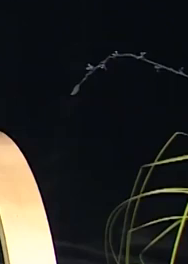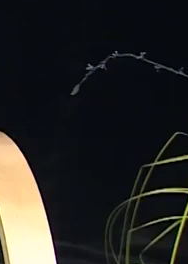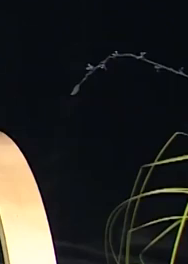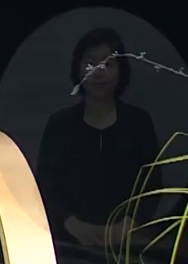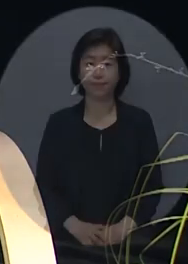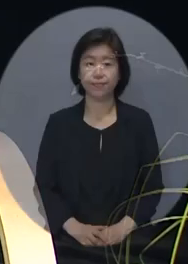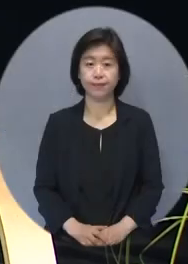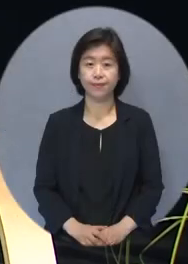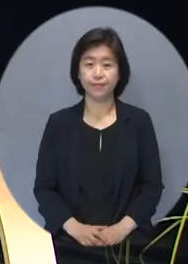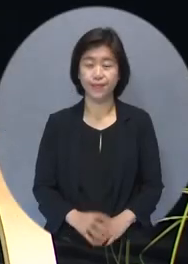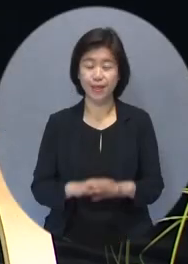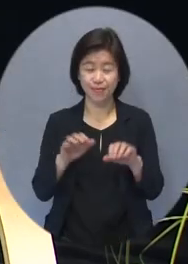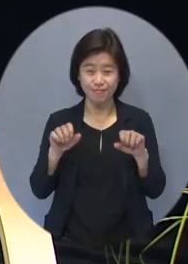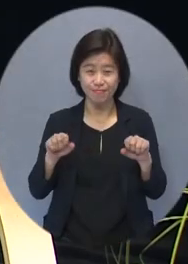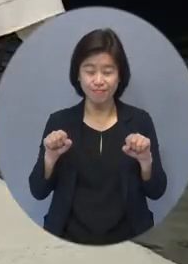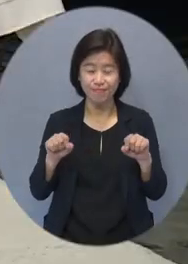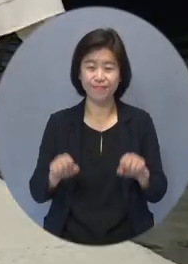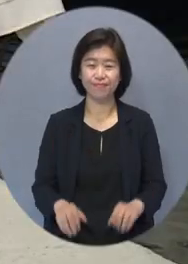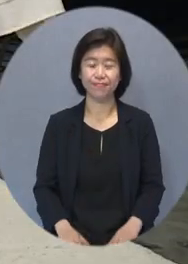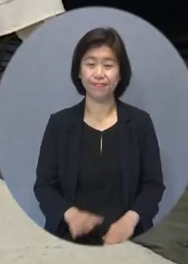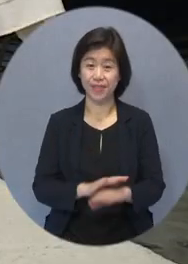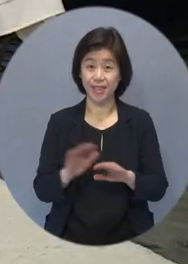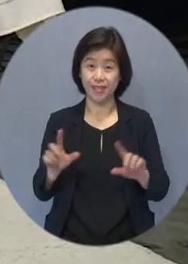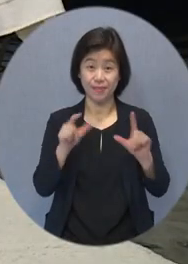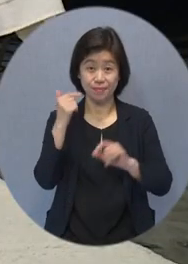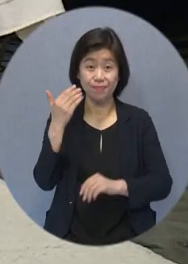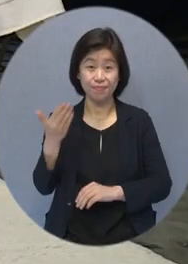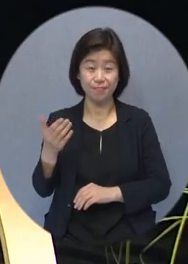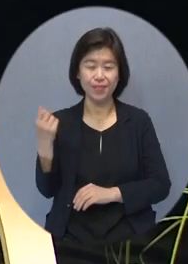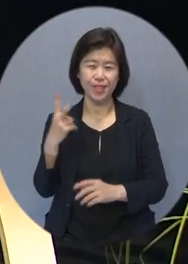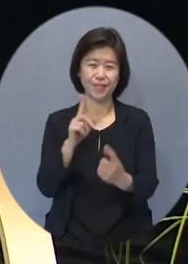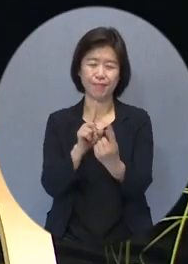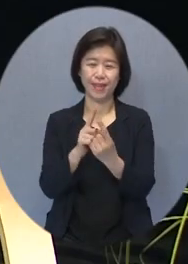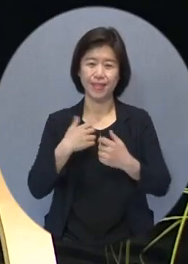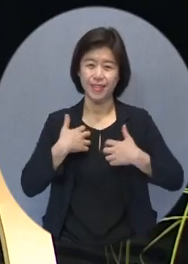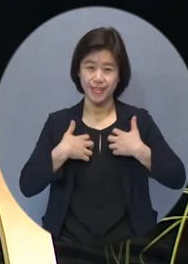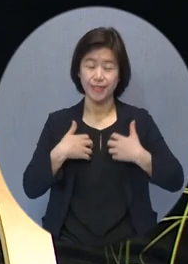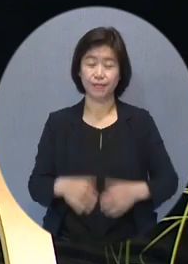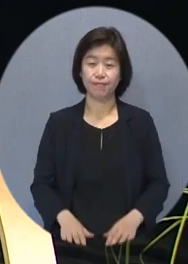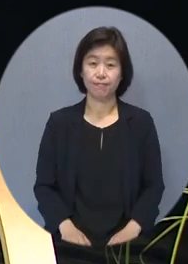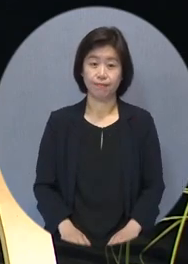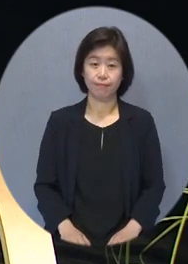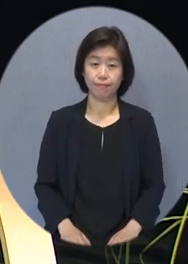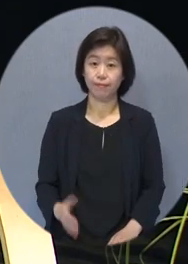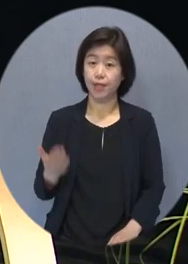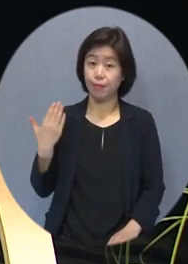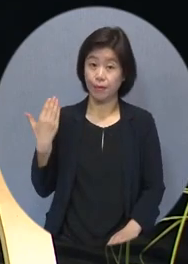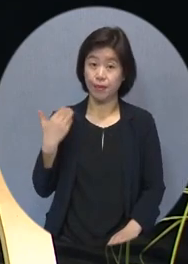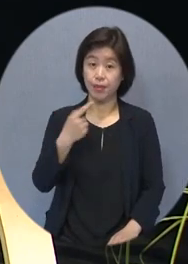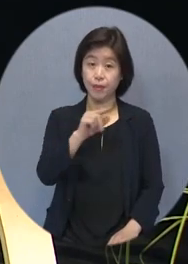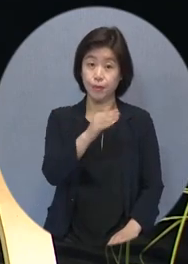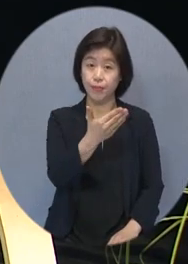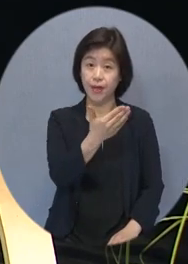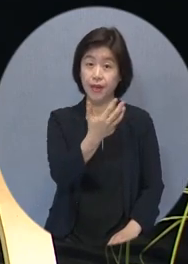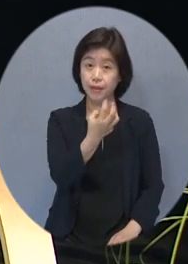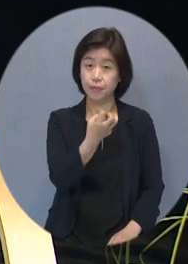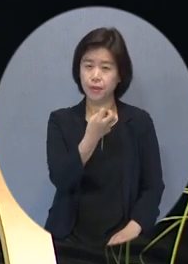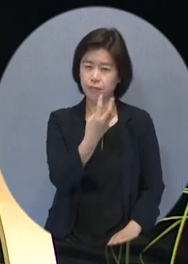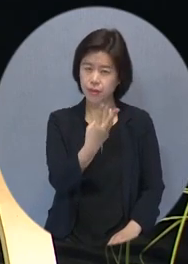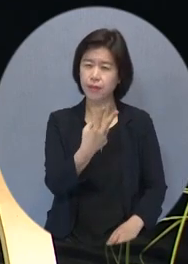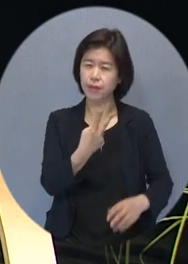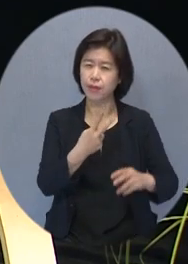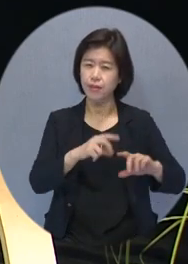시청자 여러분 잘 지내셨습니까? 다시 뵙게 되어 기쁩니다. 지난 시간에는 1932년 출생한 시인의